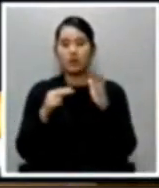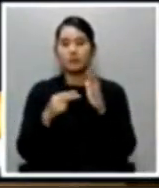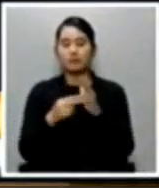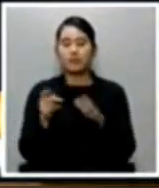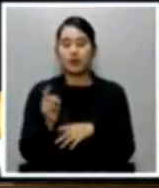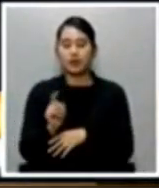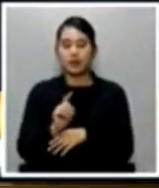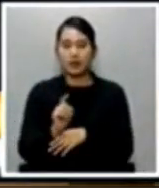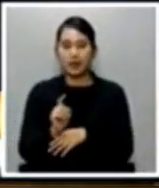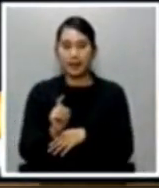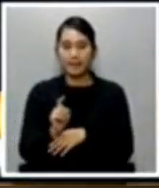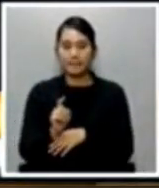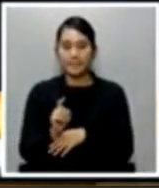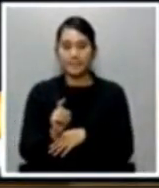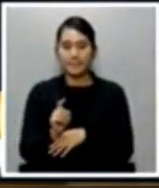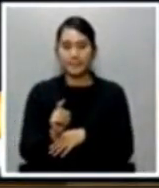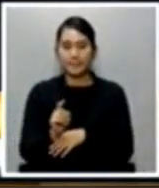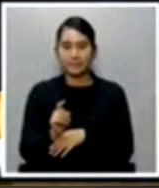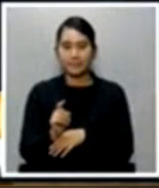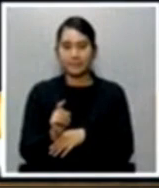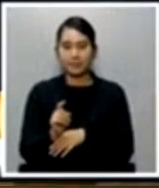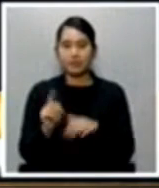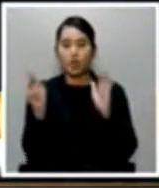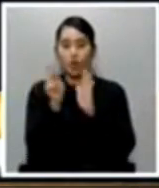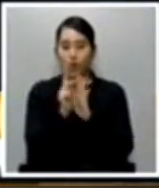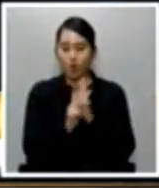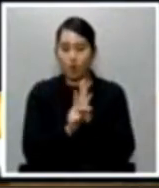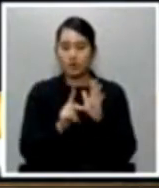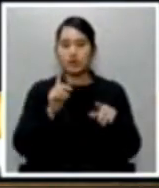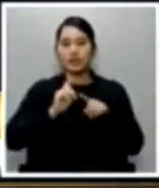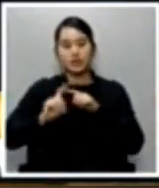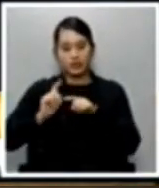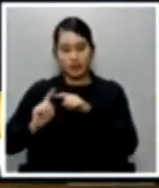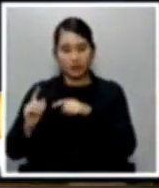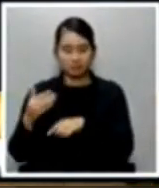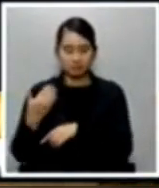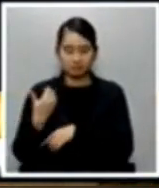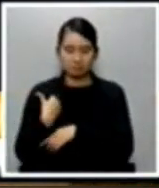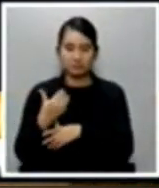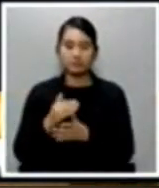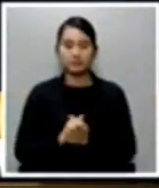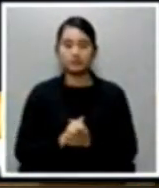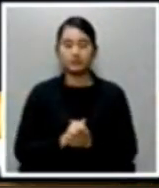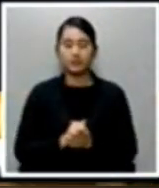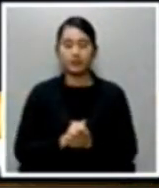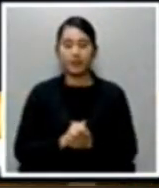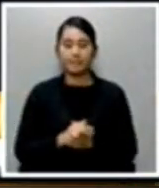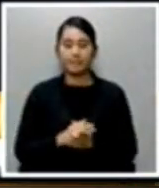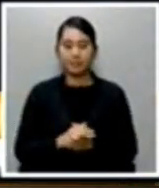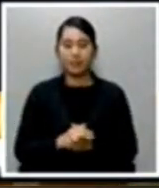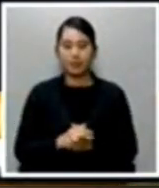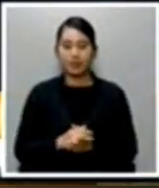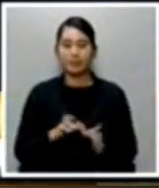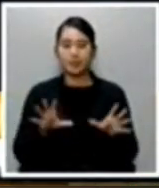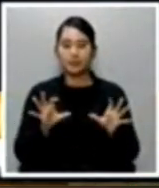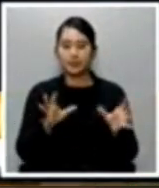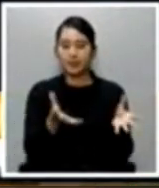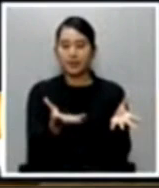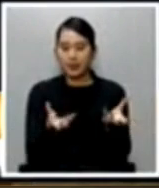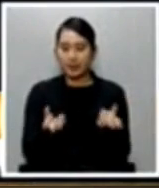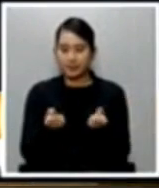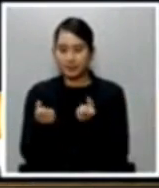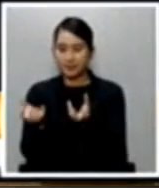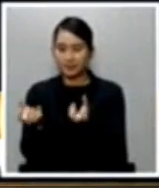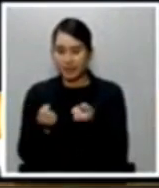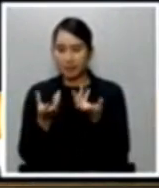อร์ในลักษณะที่ยังมีนะครับกฎระเบียบต่างๆเยอะแยะนะครับซึ่งในส่วนนี้นั้นผมได้รับมาแล้วก็กำลังจะ